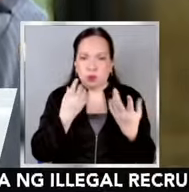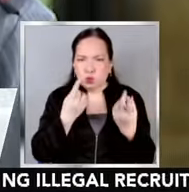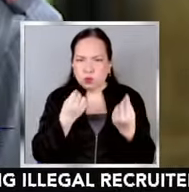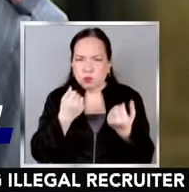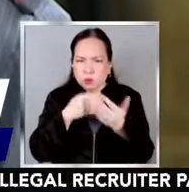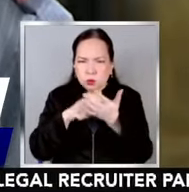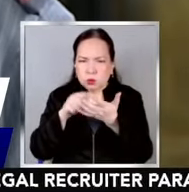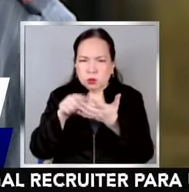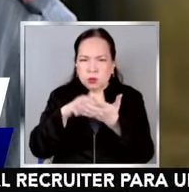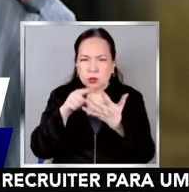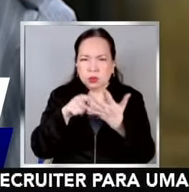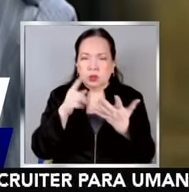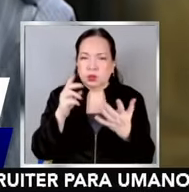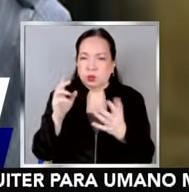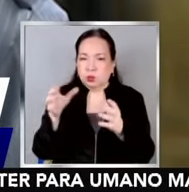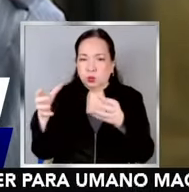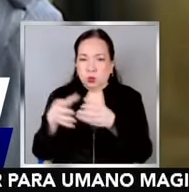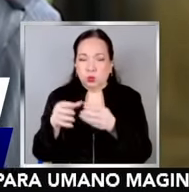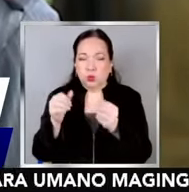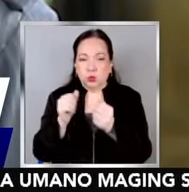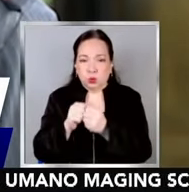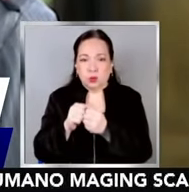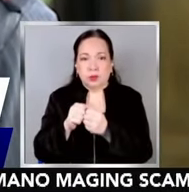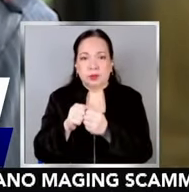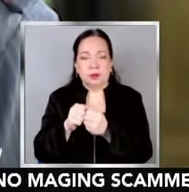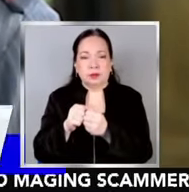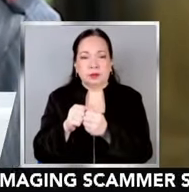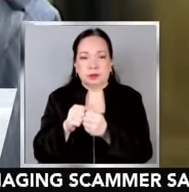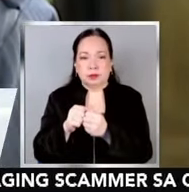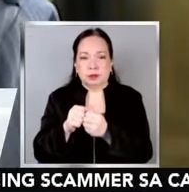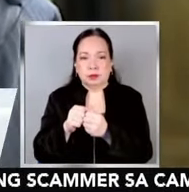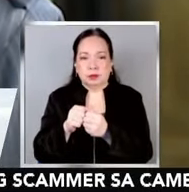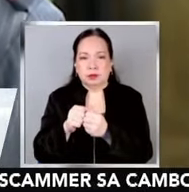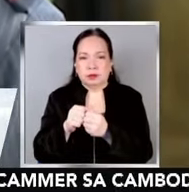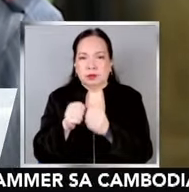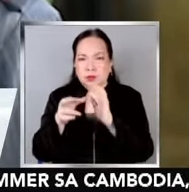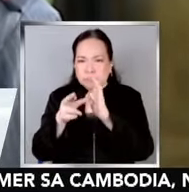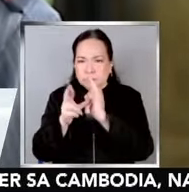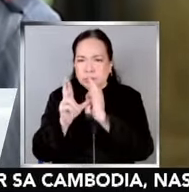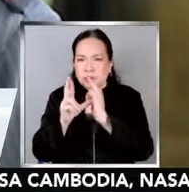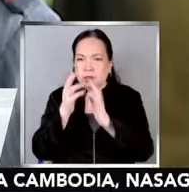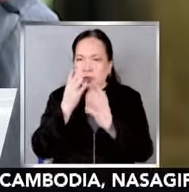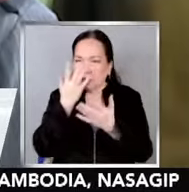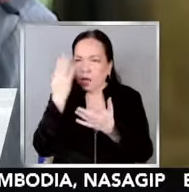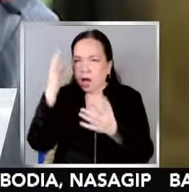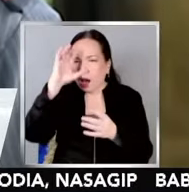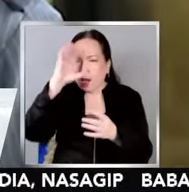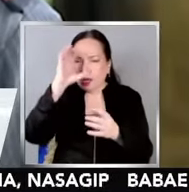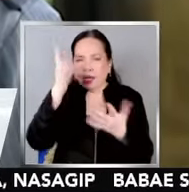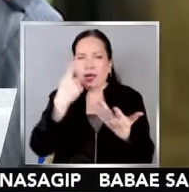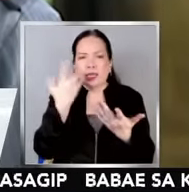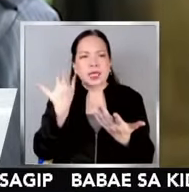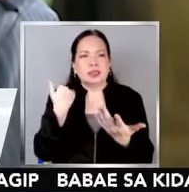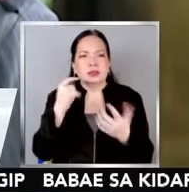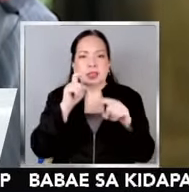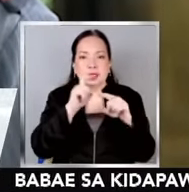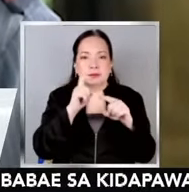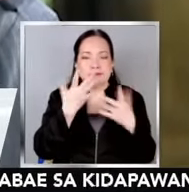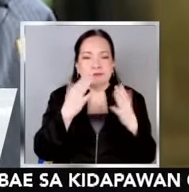unit together with Substation 8. So, pinuntahan po sa last known address na nilipatan po nitong suspect. At doon